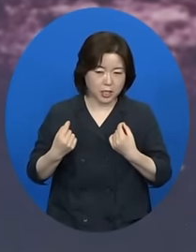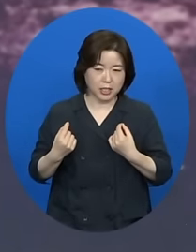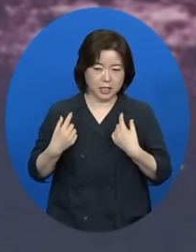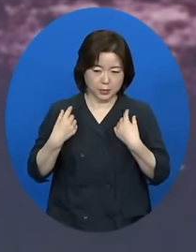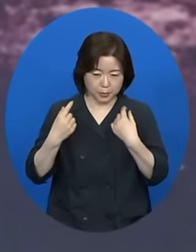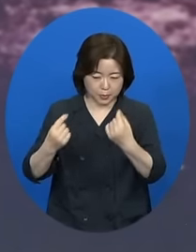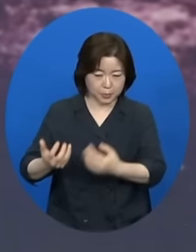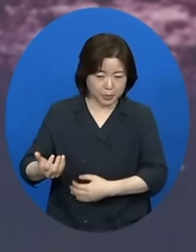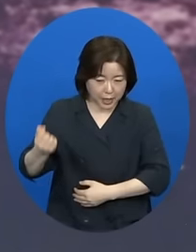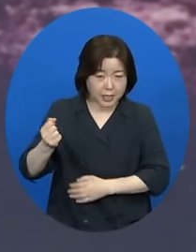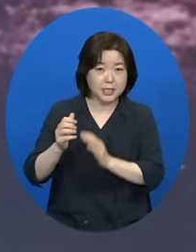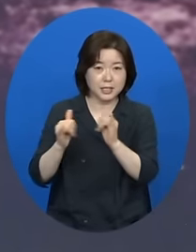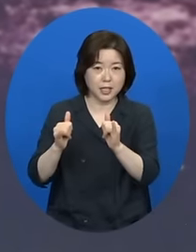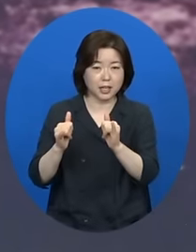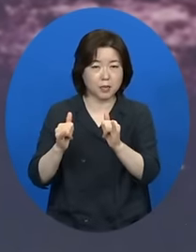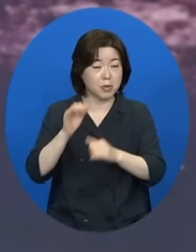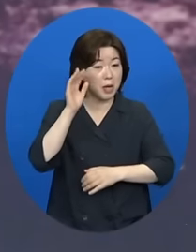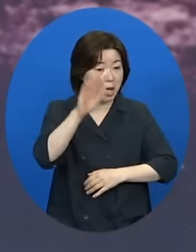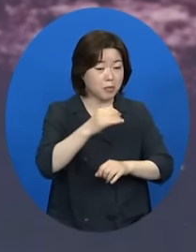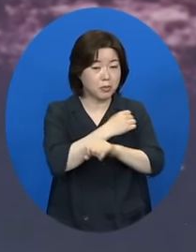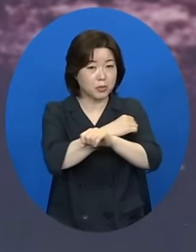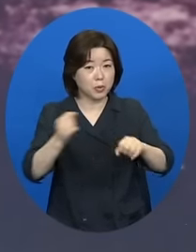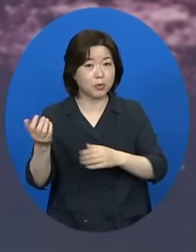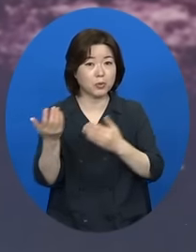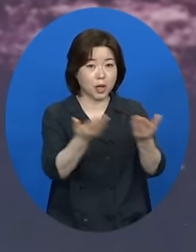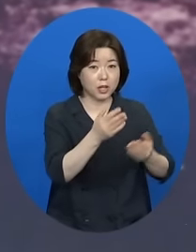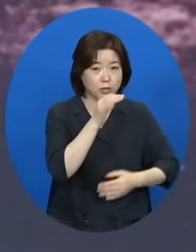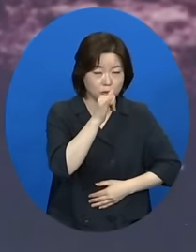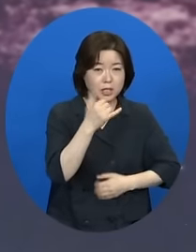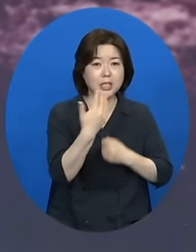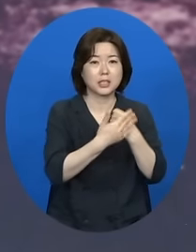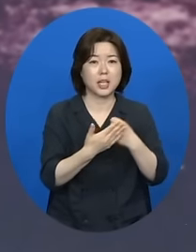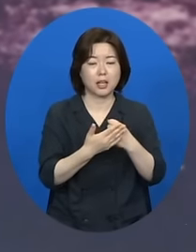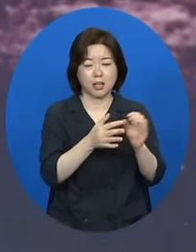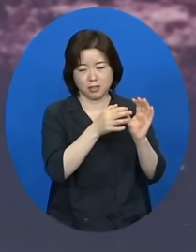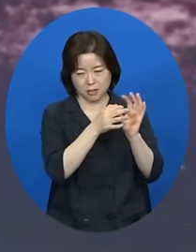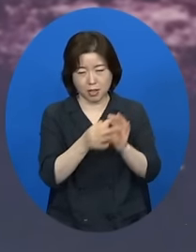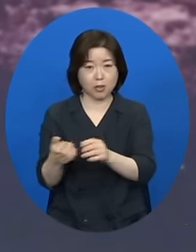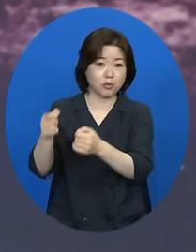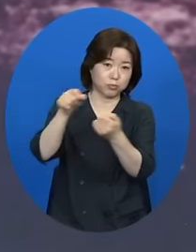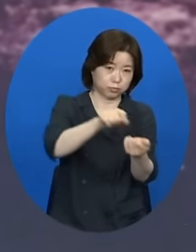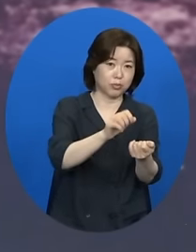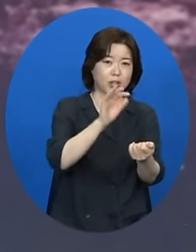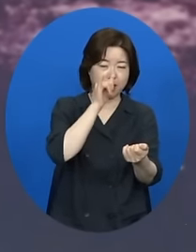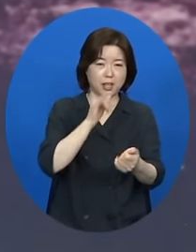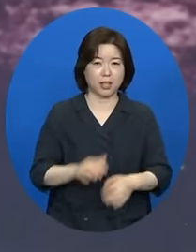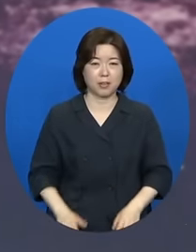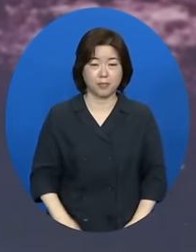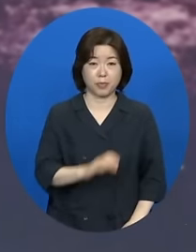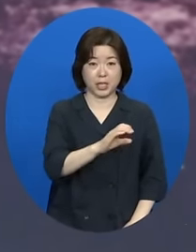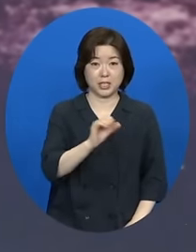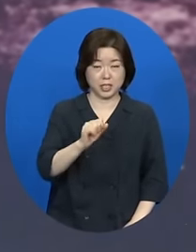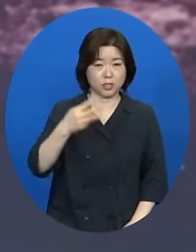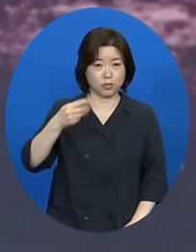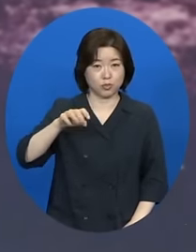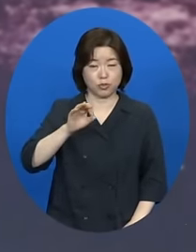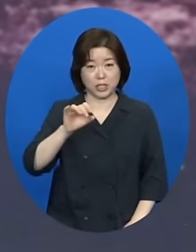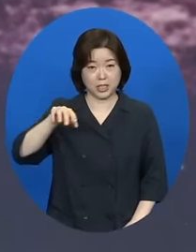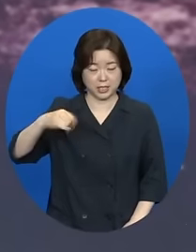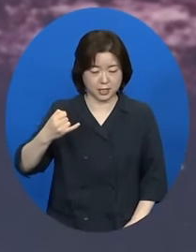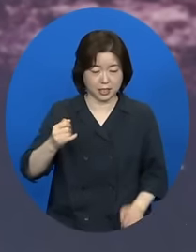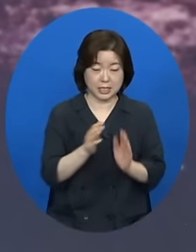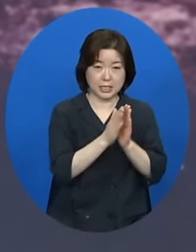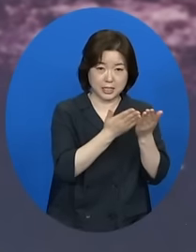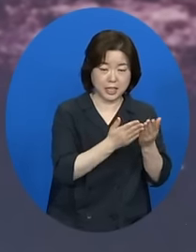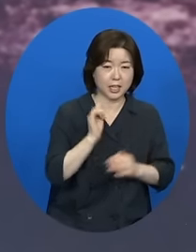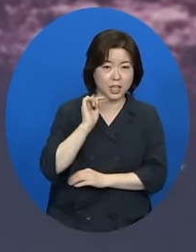남아있는 자에게는 용서할 수 있는 그 은혜가 부어지게 됩니다. C.S. 루이스가 쓴 영광의 무게라는 책이 있어요.